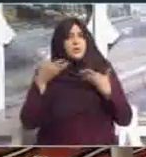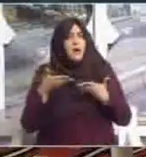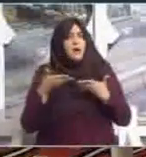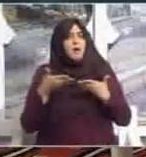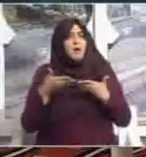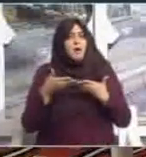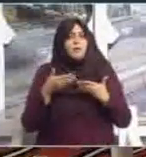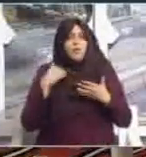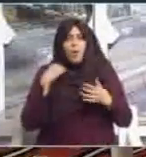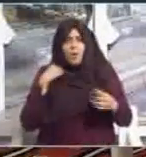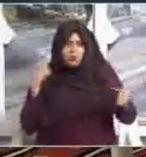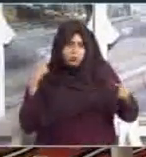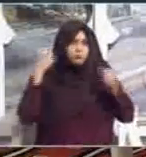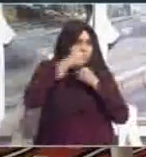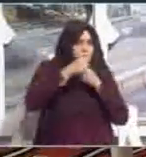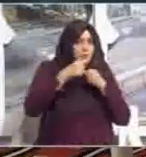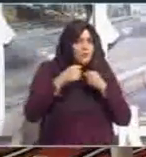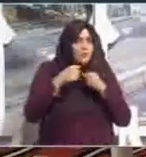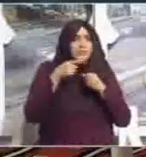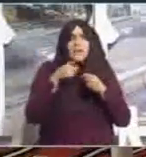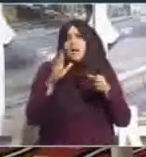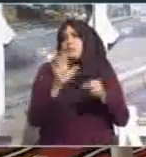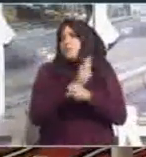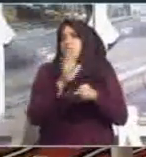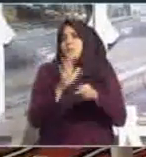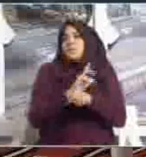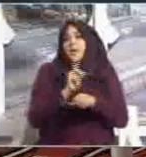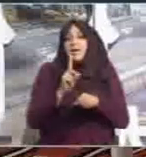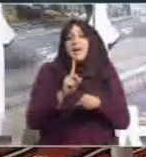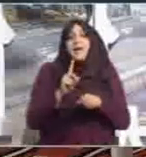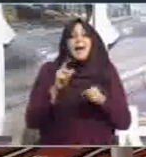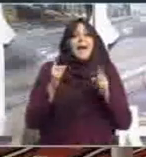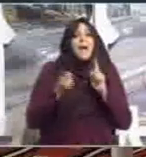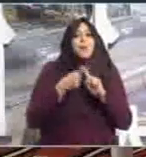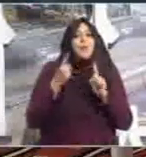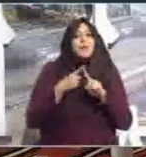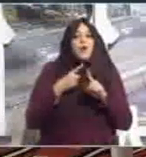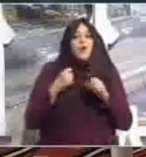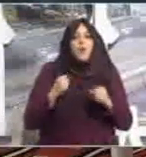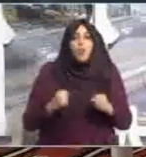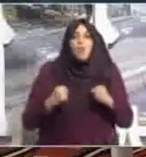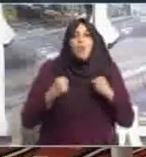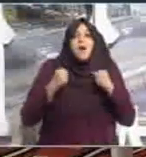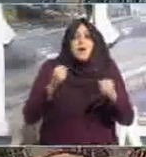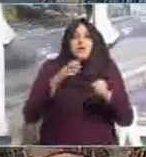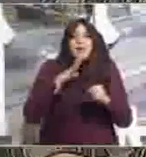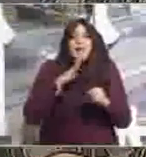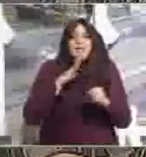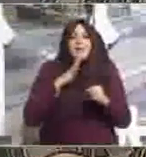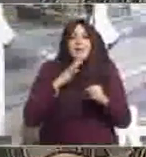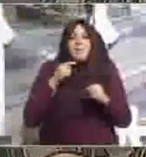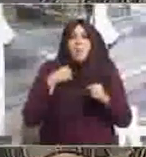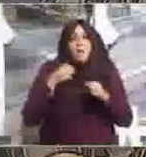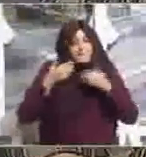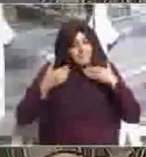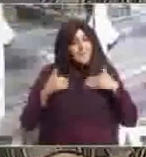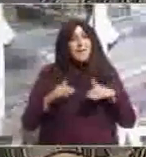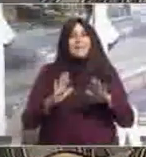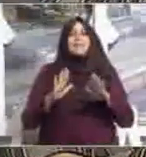على خصمه، بل الشجاعة الأقوى هي في التنازل في التحكم في النفس والتنازل عندما